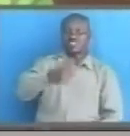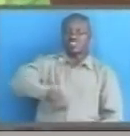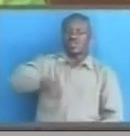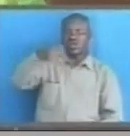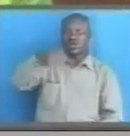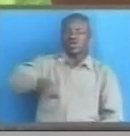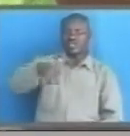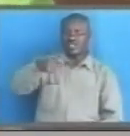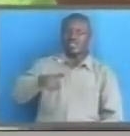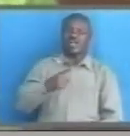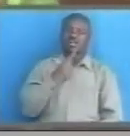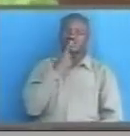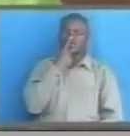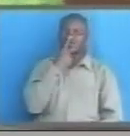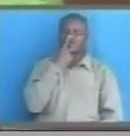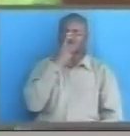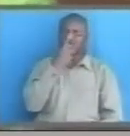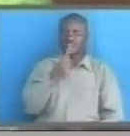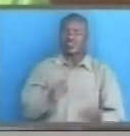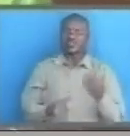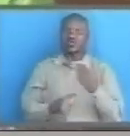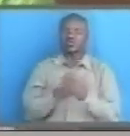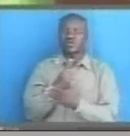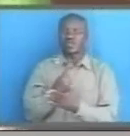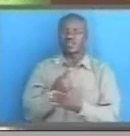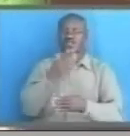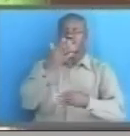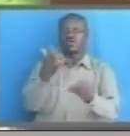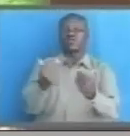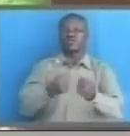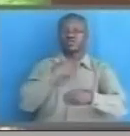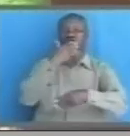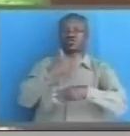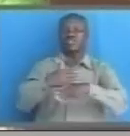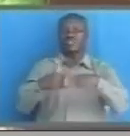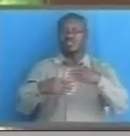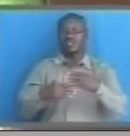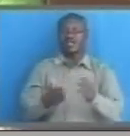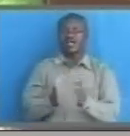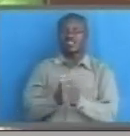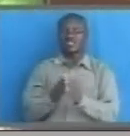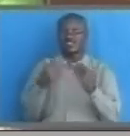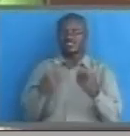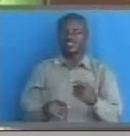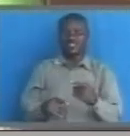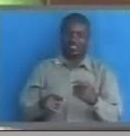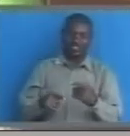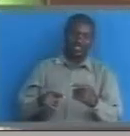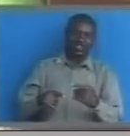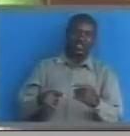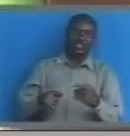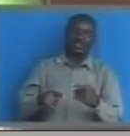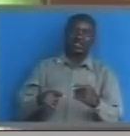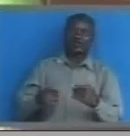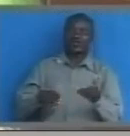tunajivunia tunaposimama HAPA kwa kutokana na uwezo wenu mliotujengea Asante Sana mheshimiwa mwenyekiti na naomba wanawake wa pwani mwenyezi mungu